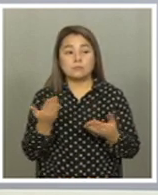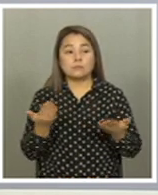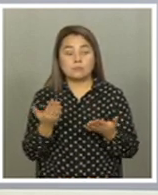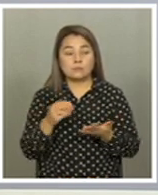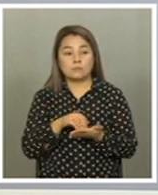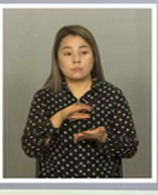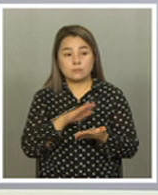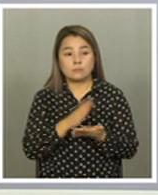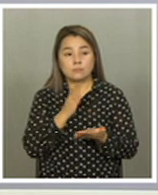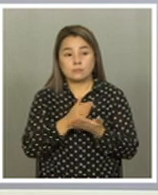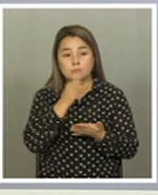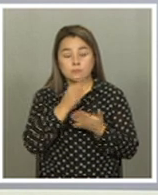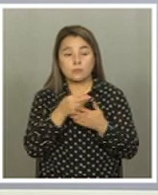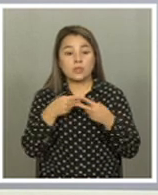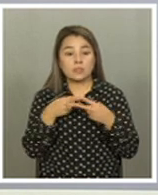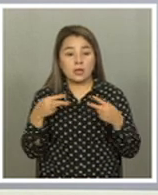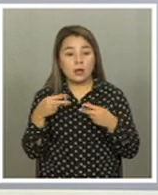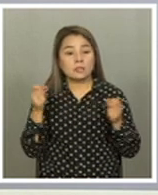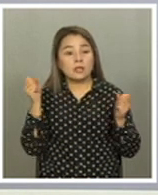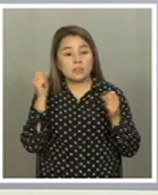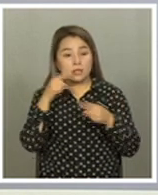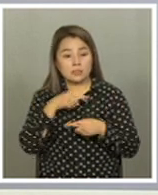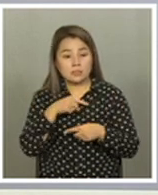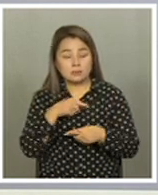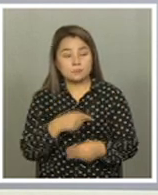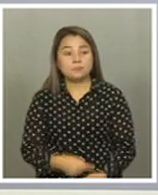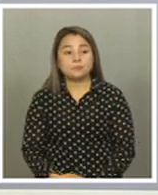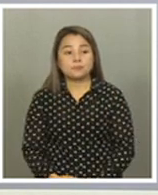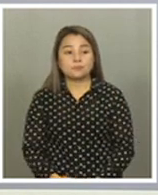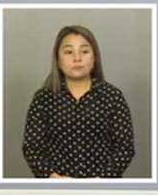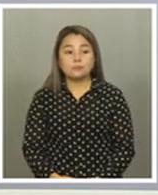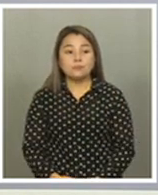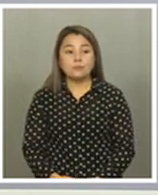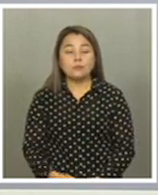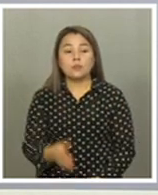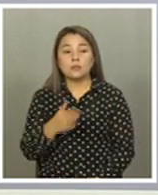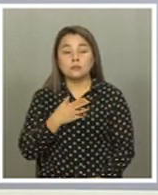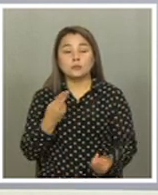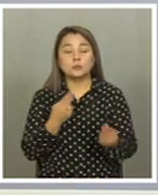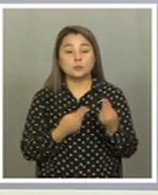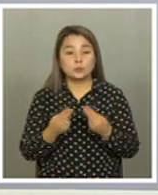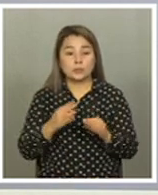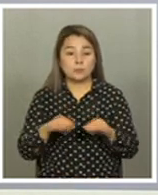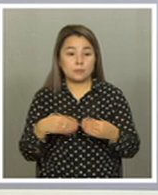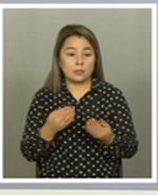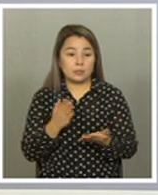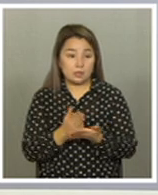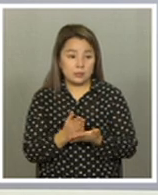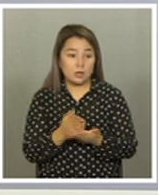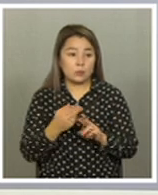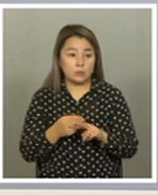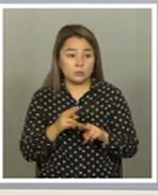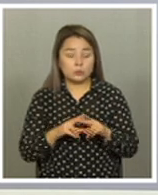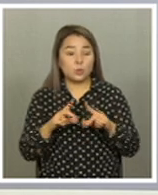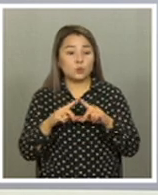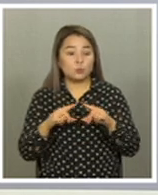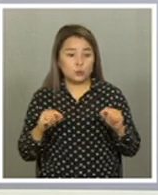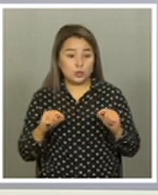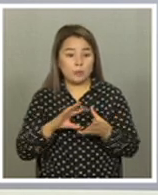бойынша тең екенін анықтаңыз. Балалар, бізге суреттер көрсетілген. Енді осы үш бұрыштардың,